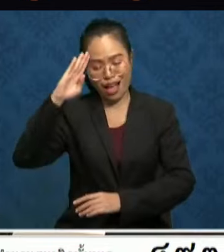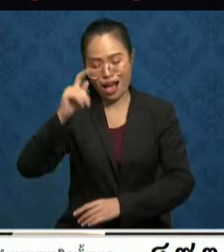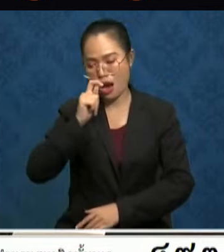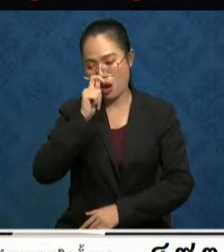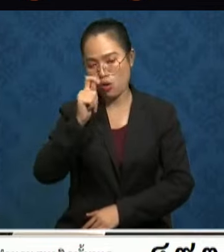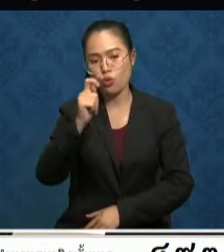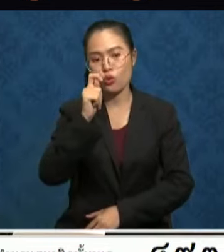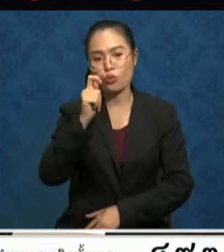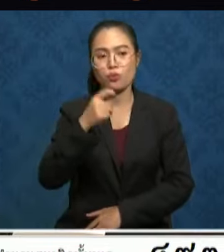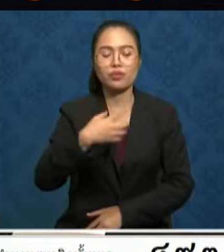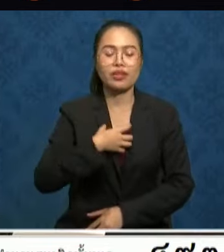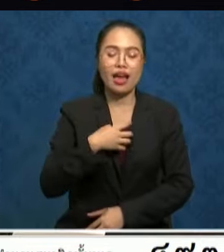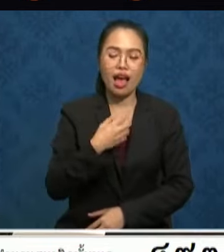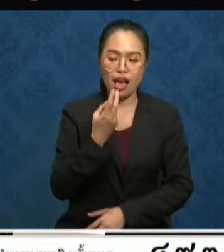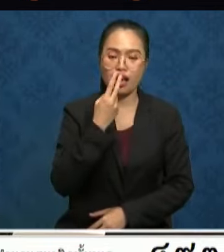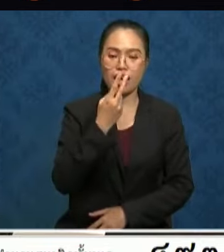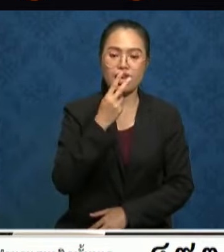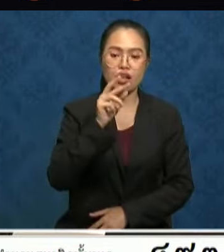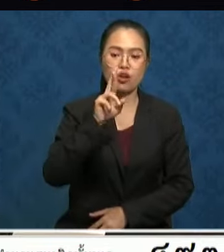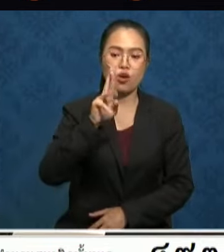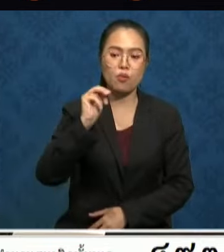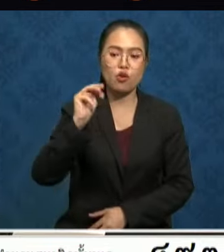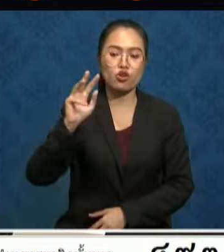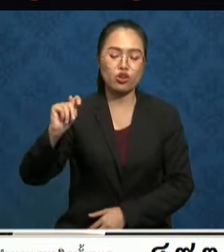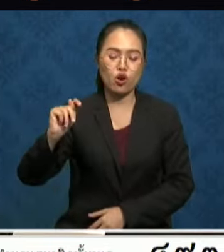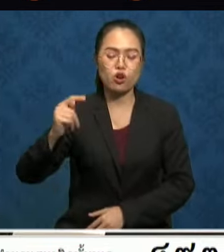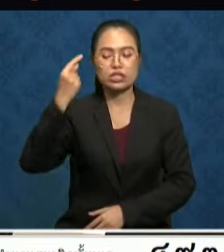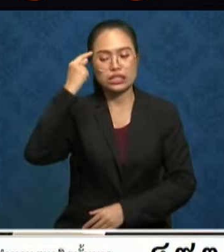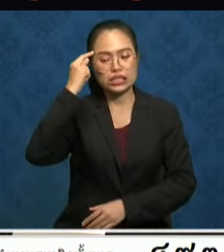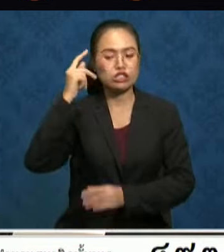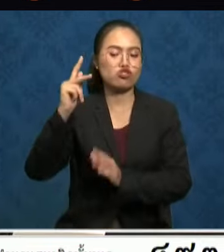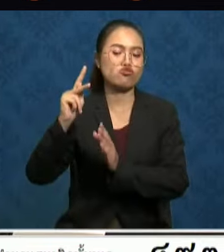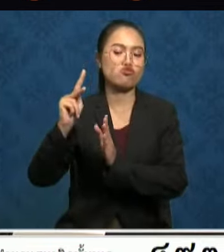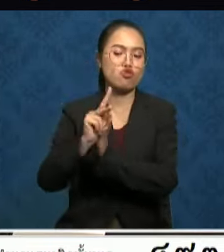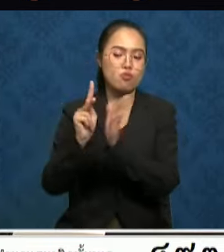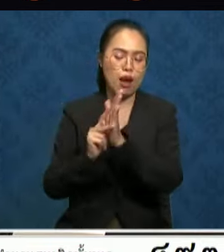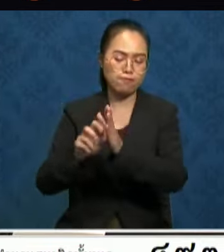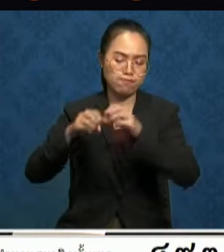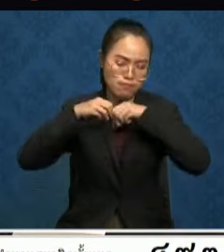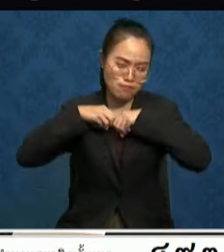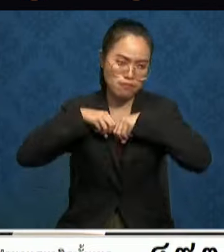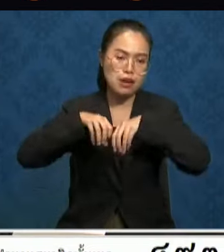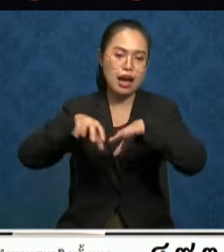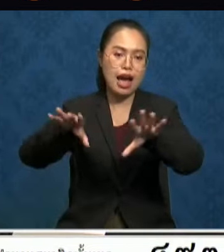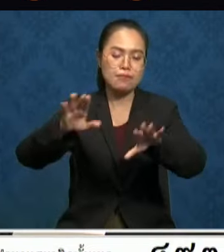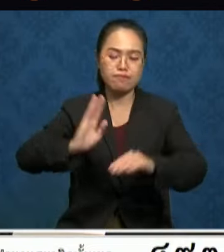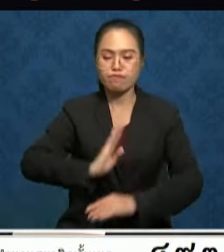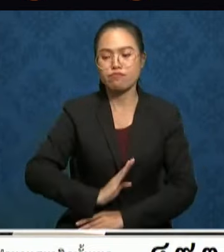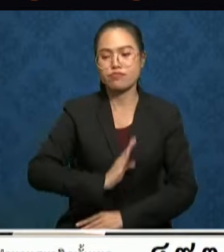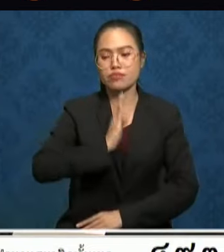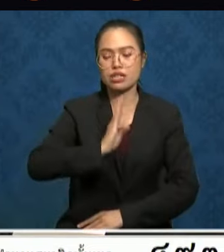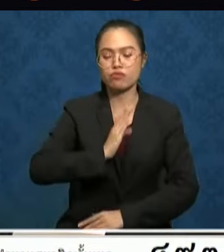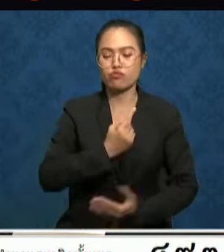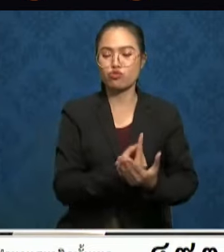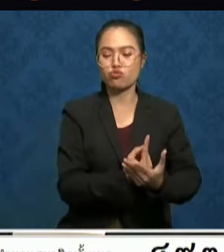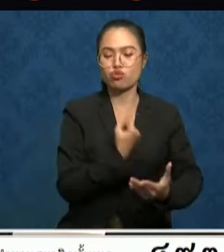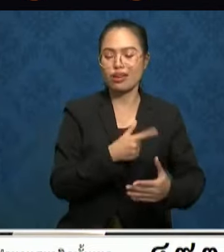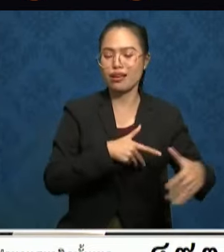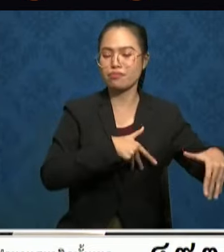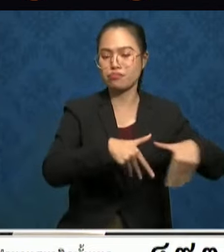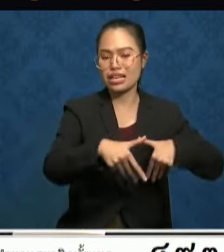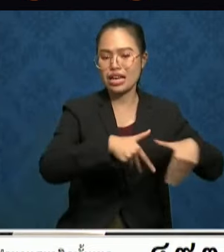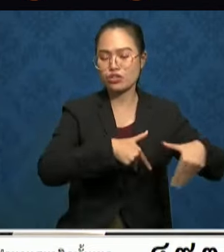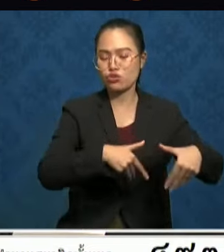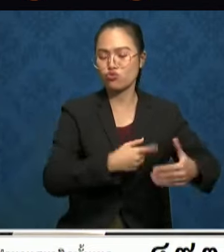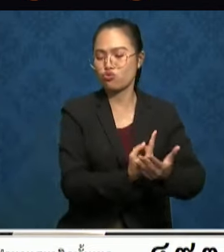อยากเห็นรัฐมนตรีกลาโหมประกาศกฎหมายของตัวเองประกาศศักดิ์และสิทธิ์ที่ท่านเป็นผู้แทนราษฎรในสภาแห่